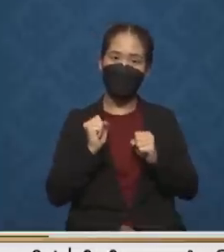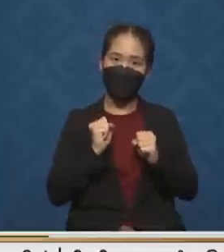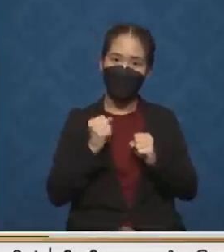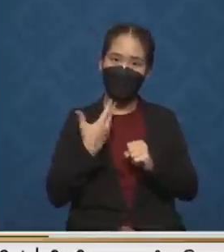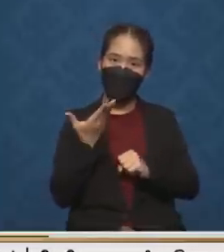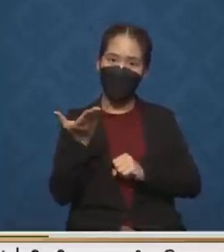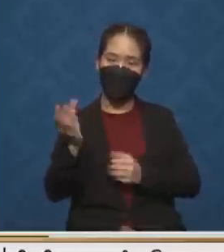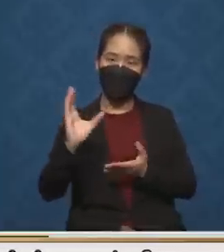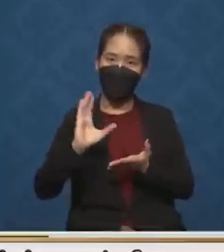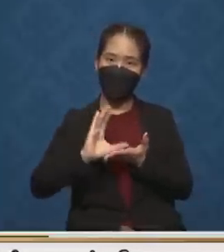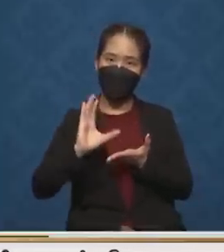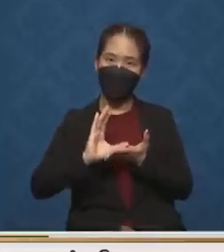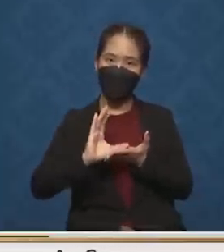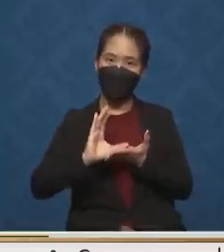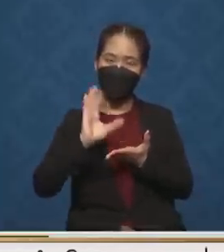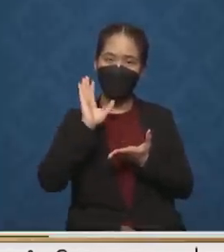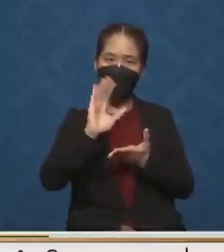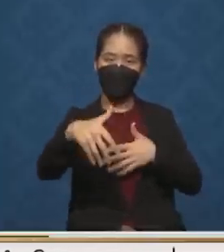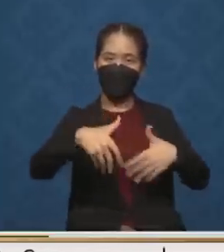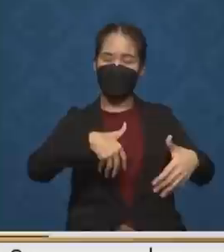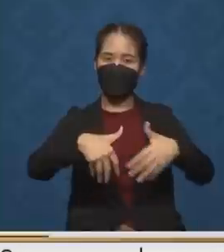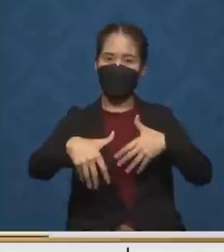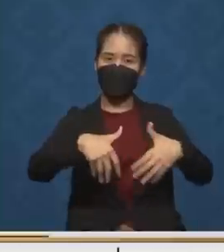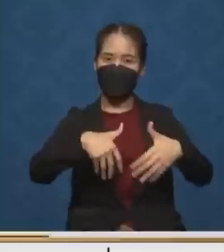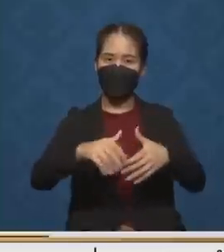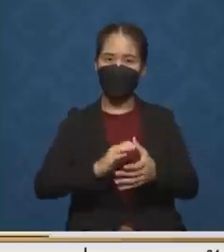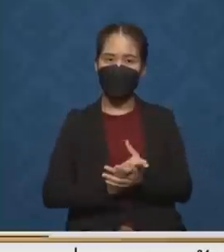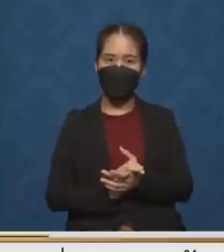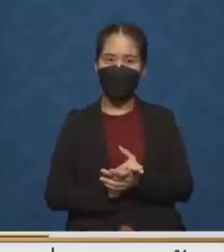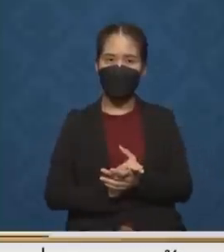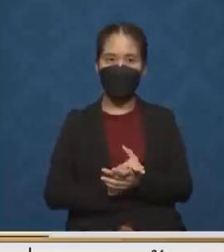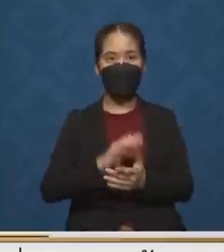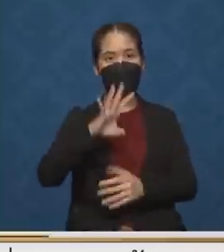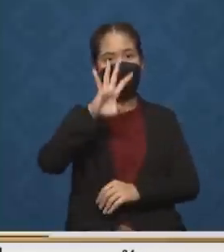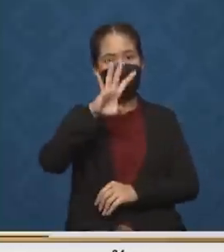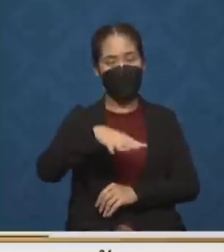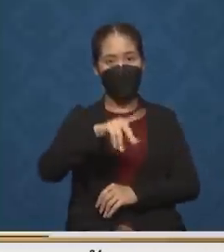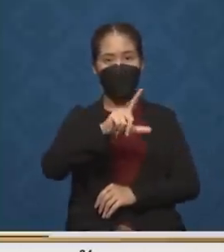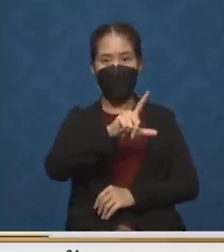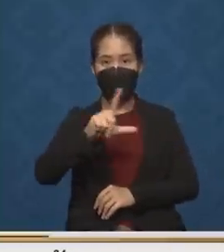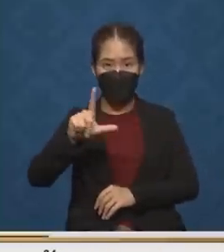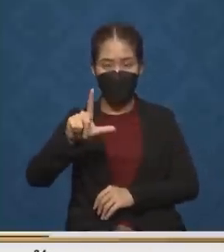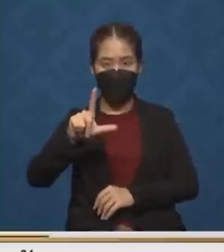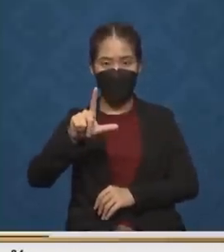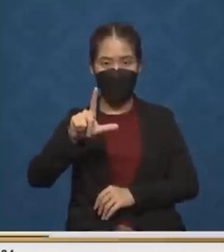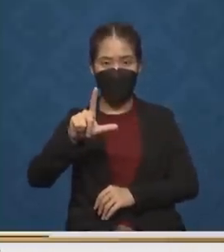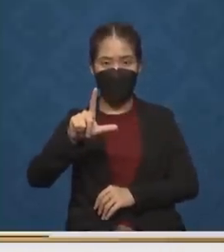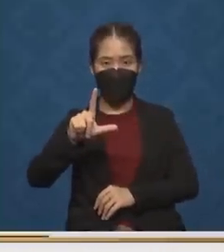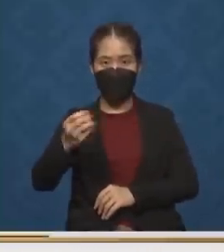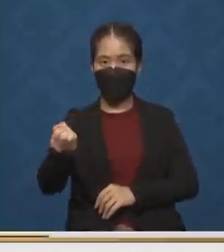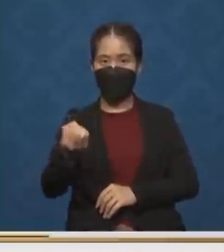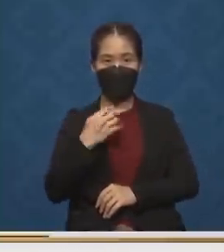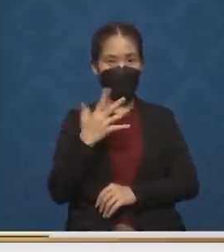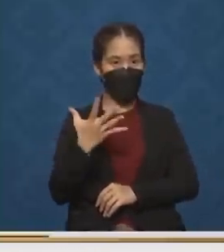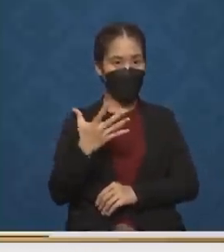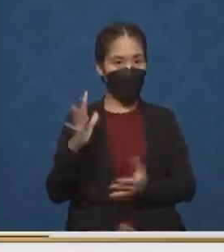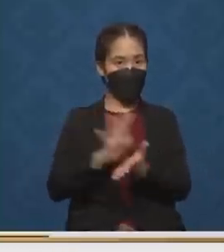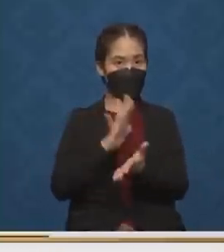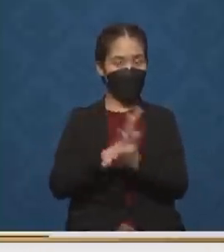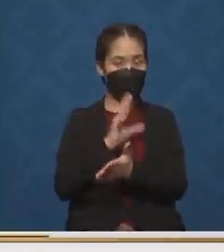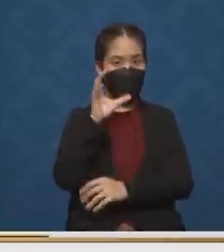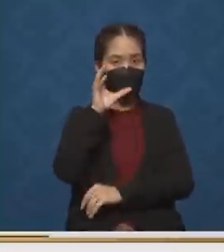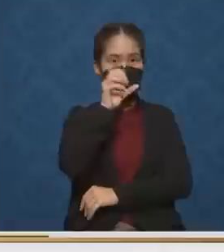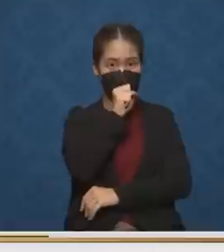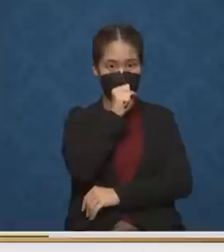ประมาณ ของพี่น้องประชาชนอีกเกือบ 4,000 ล้านบาทที่ไม่บอก ไม่รู้ ไม่ดู ไม่เห็น